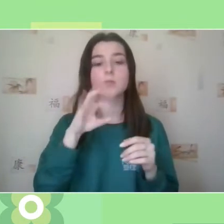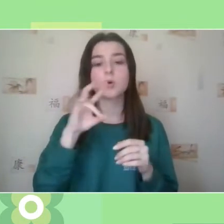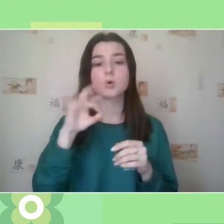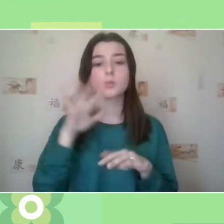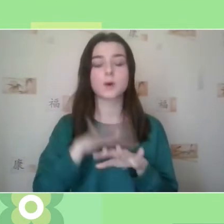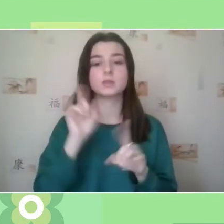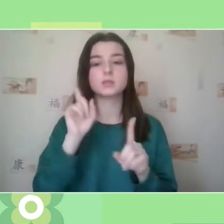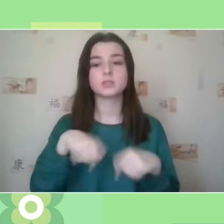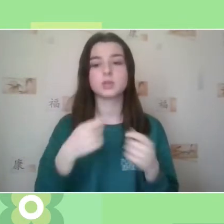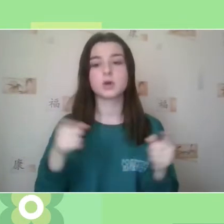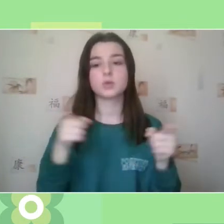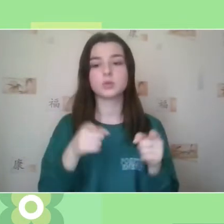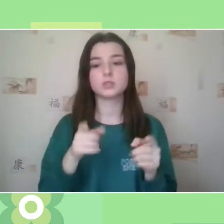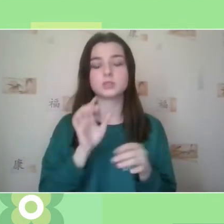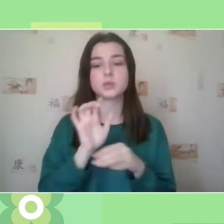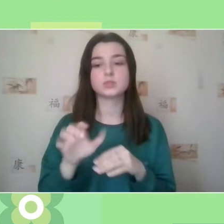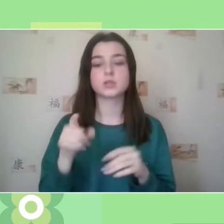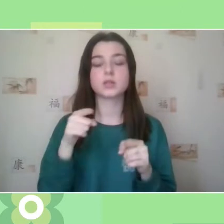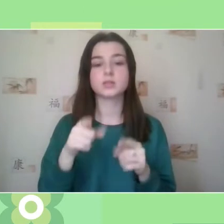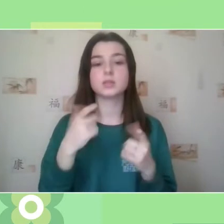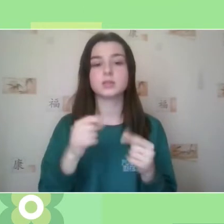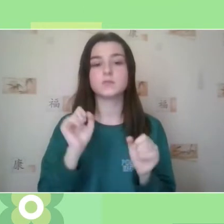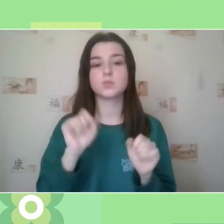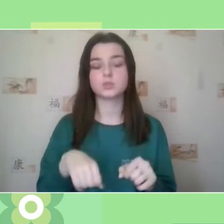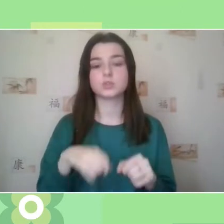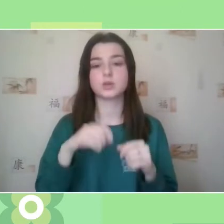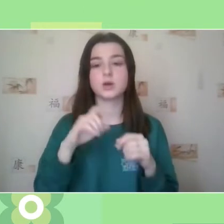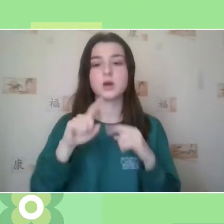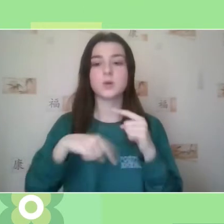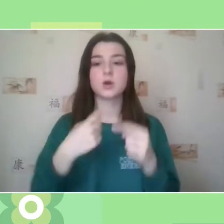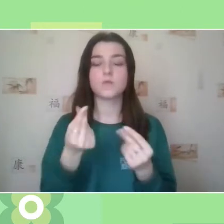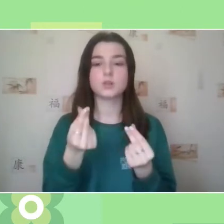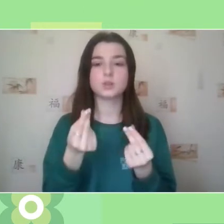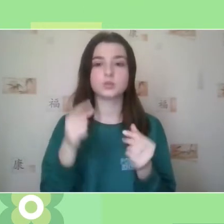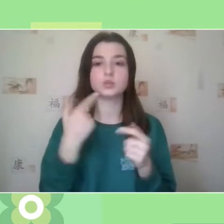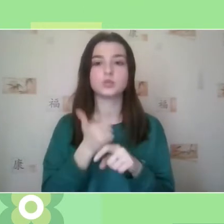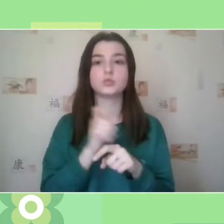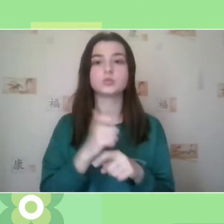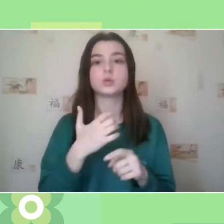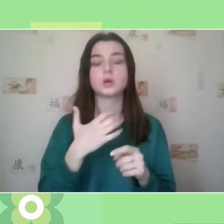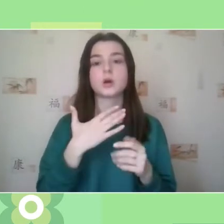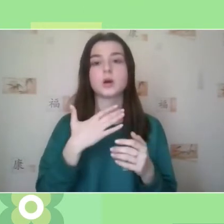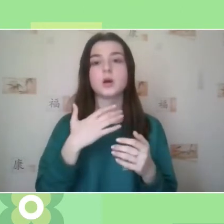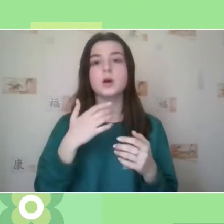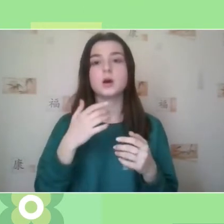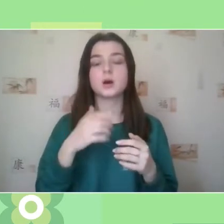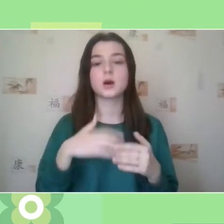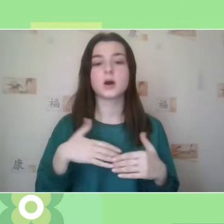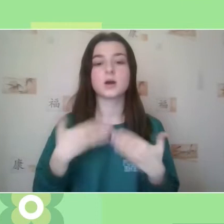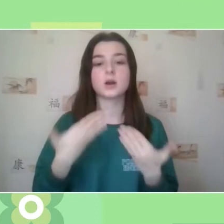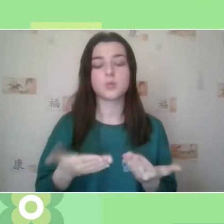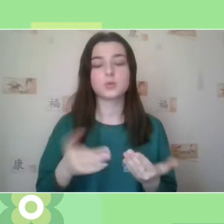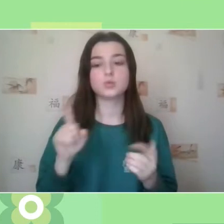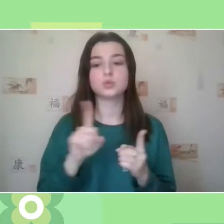на сторінку, де людина може заплатити, зробити внесок. Тому дуже раджу, якщо у вас є сайт, і ви досі не зробили